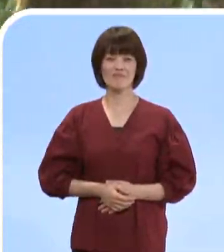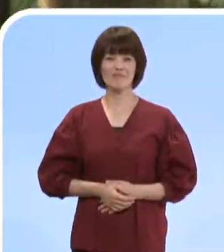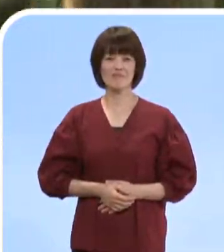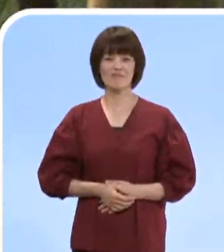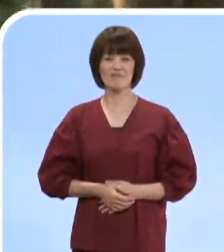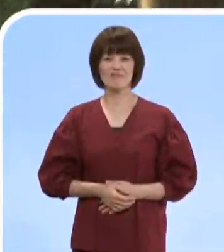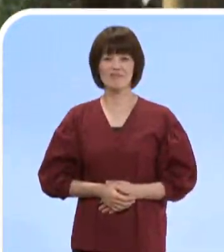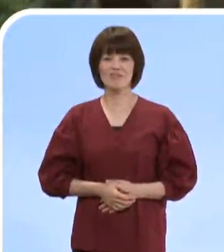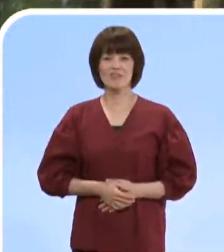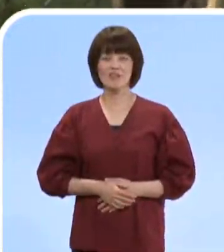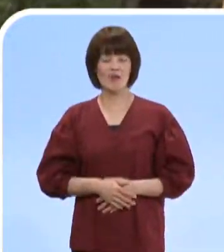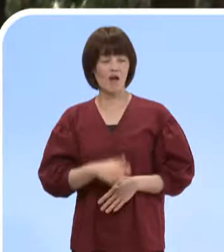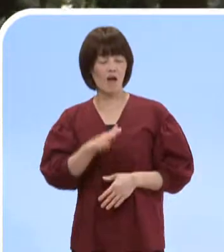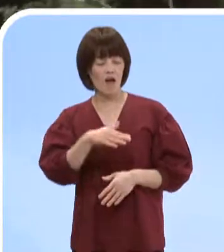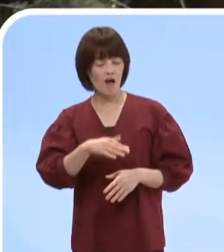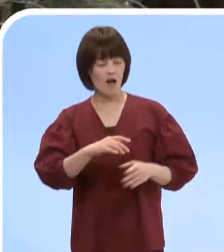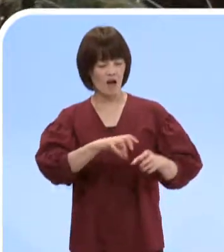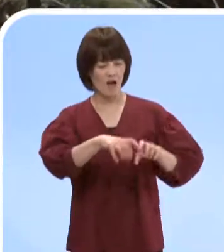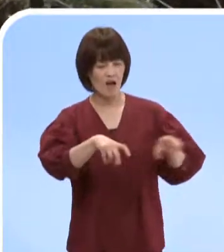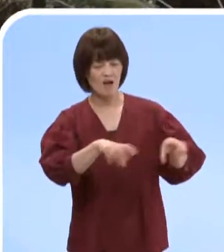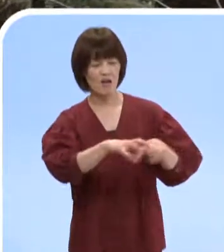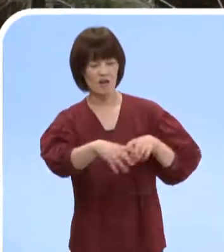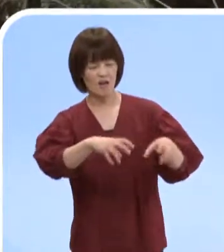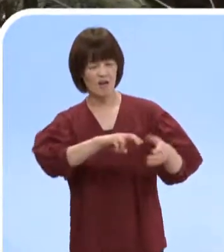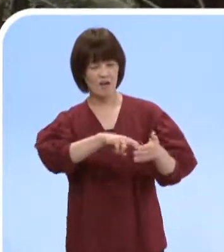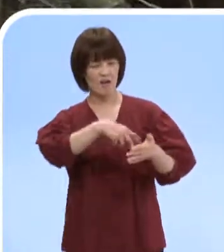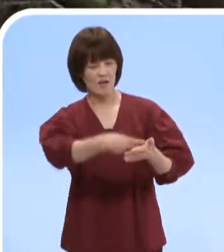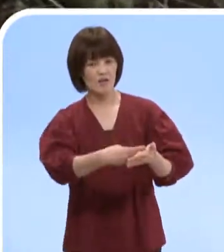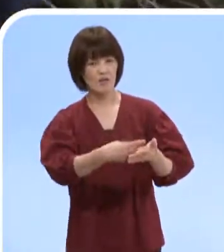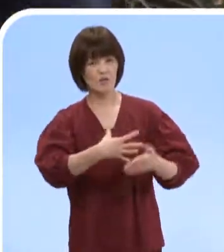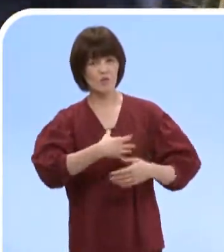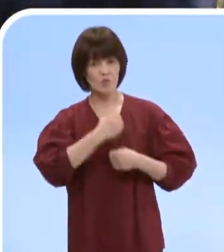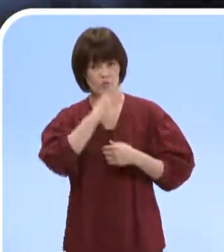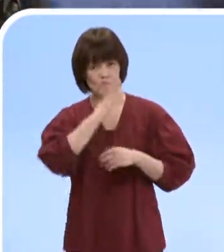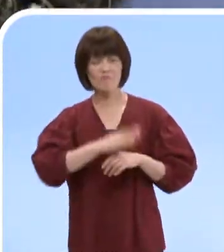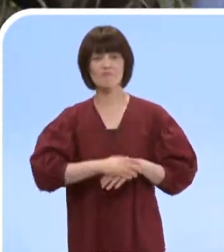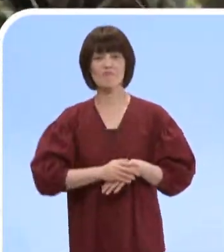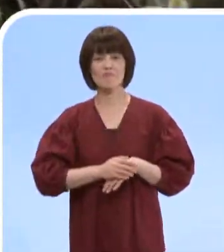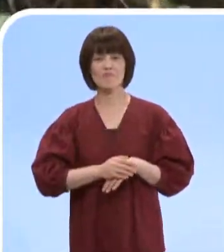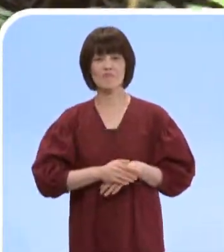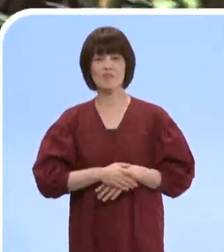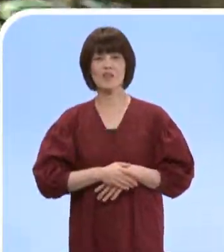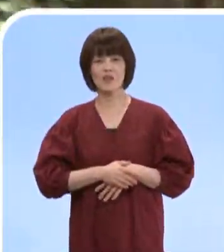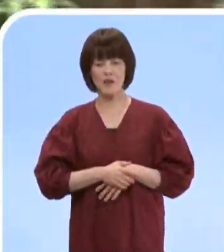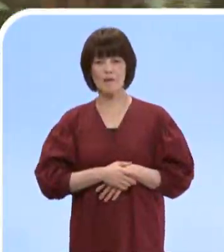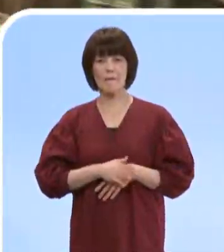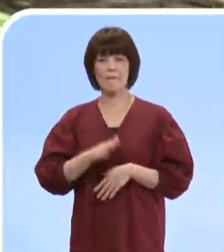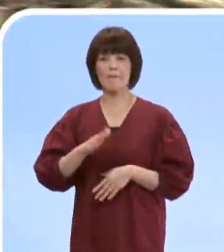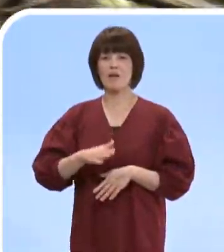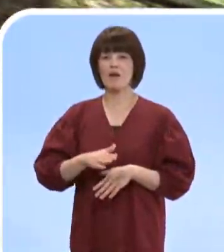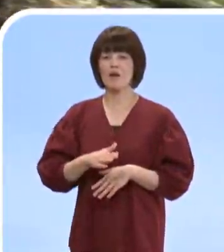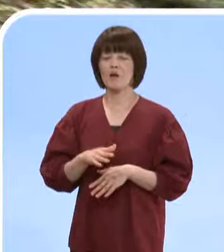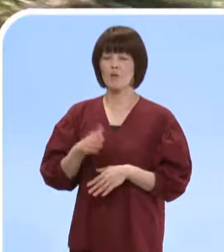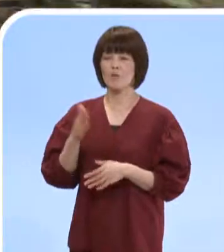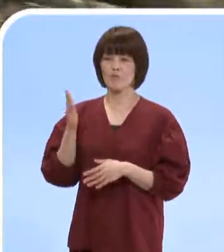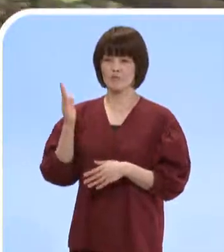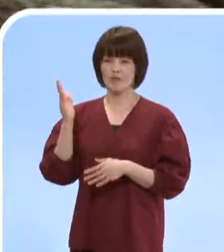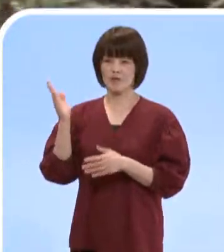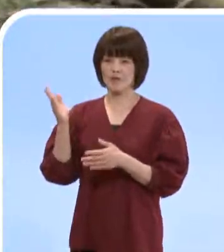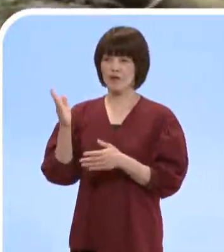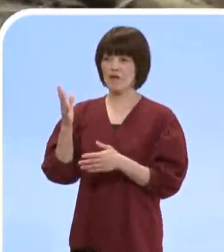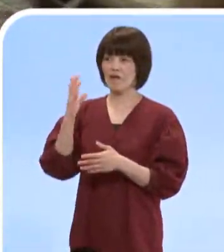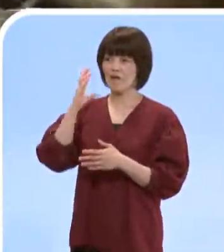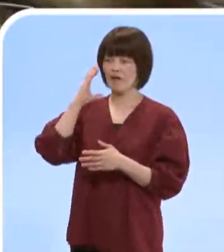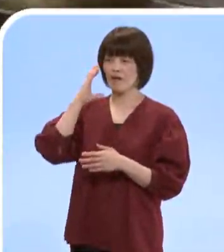よいしょ。 うわ、足元悪いので気をつけてください。 はい、分かりました。 はい、おー、これです。 うわ